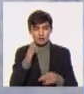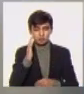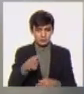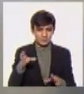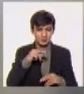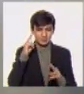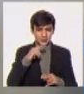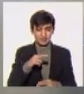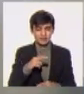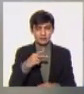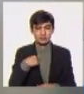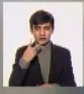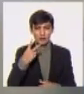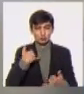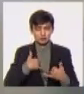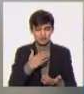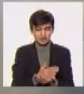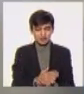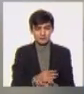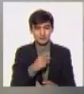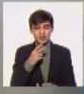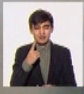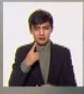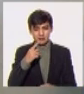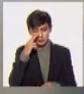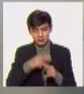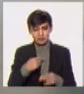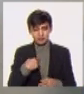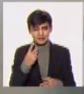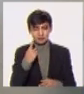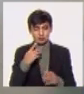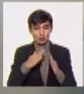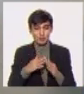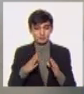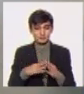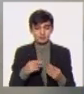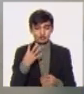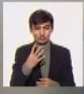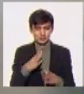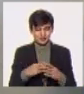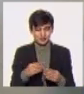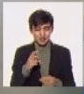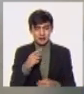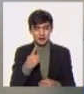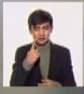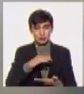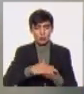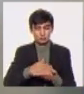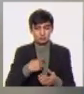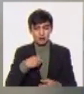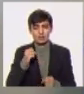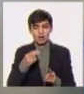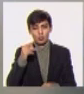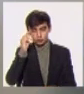білмейді. Екі апайым бар, бір ағам бар. Үйде біз төртеуміз. Үйде бірақ ноутбук бар. Біз